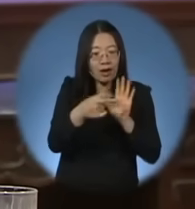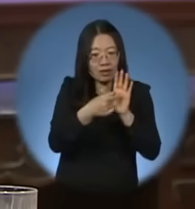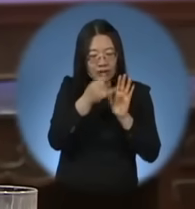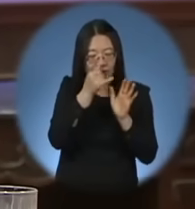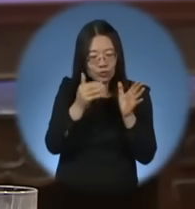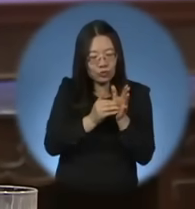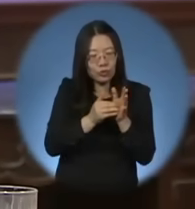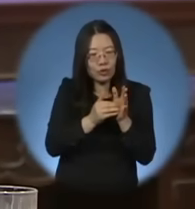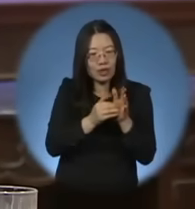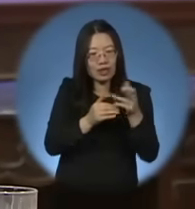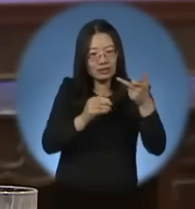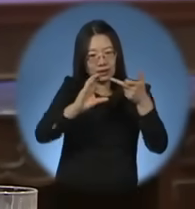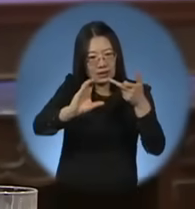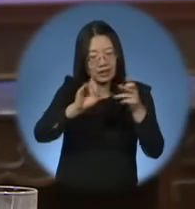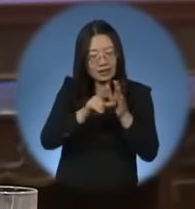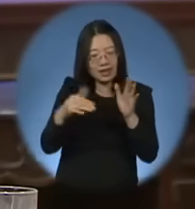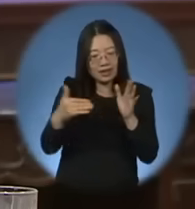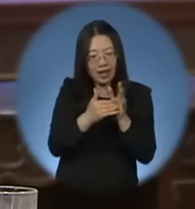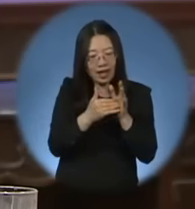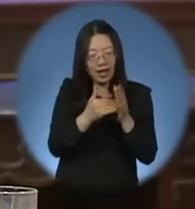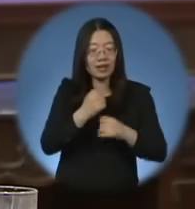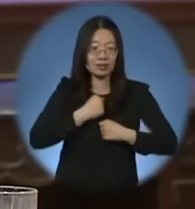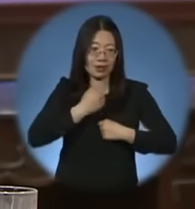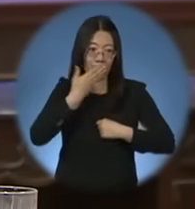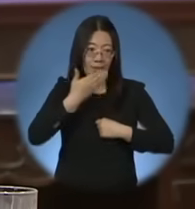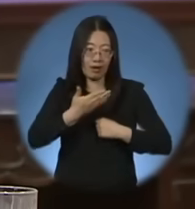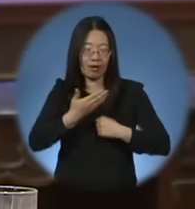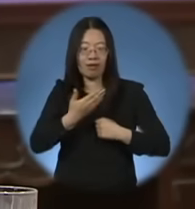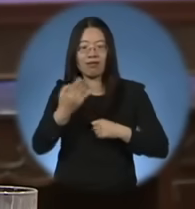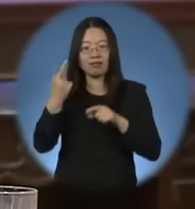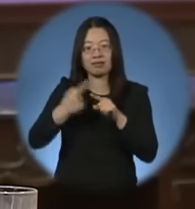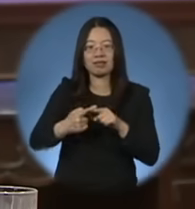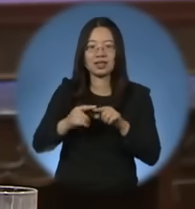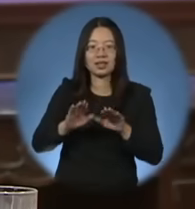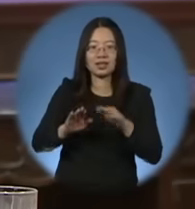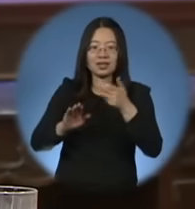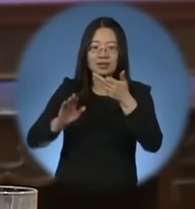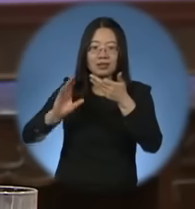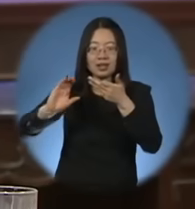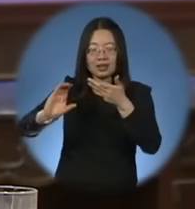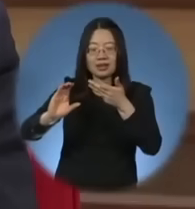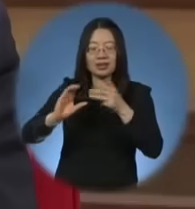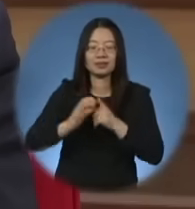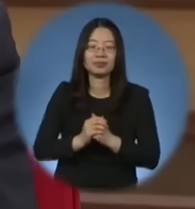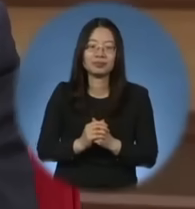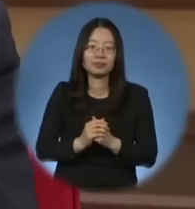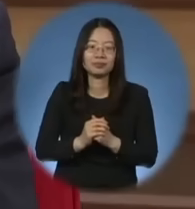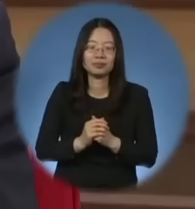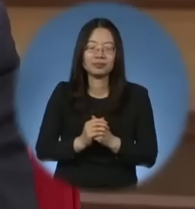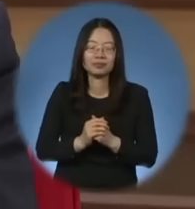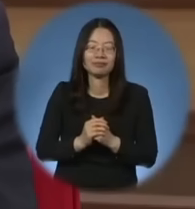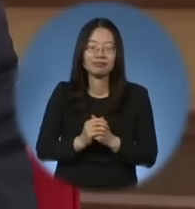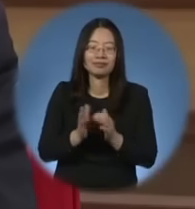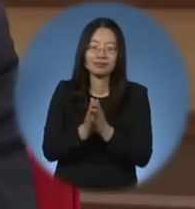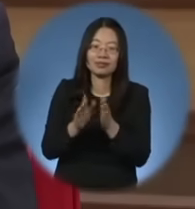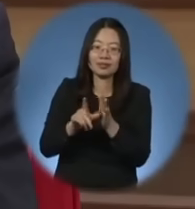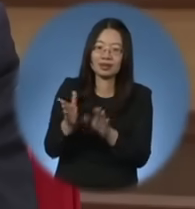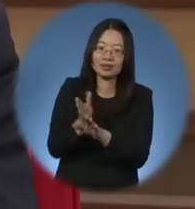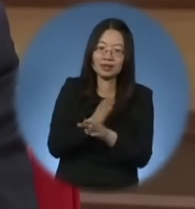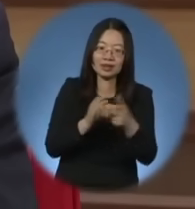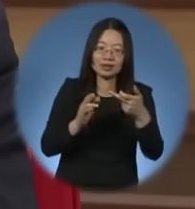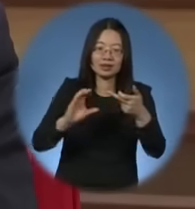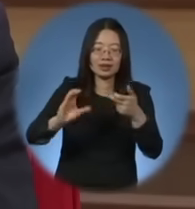이렇게 되어 있었고 그게 17세기까지 지켜졌다네 하다가 18세기 출력하면서